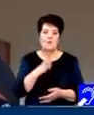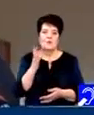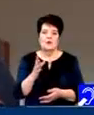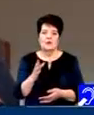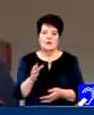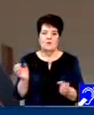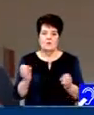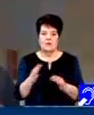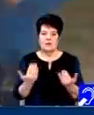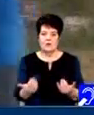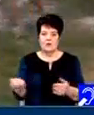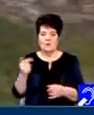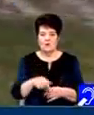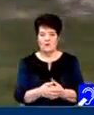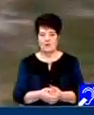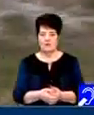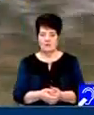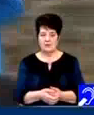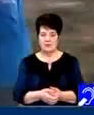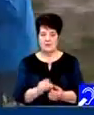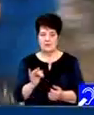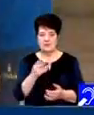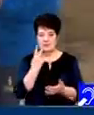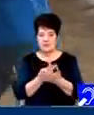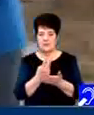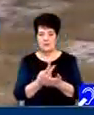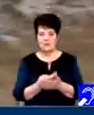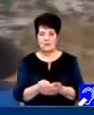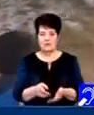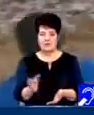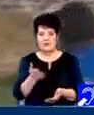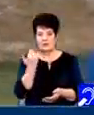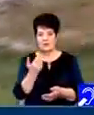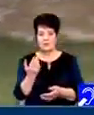bucur că a venit acum, sper să demonstrez, să nu dezamăgesc, să